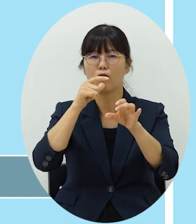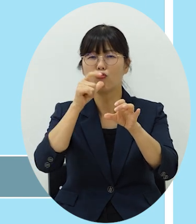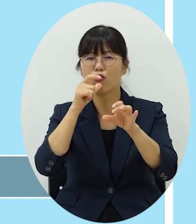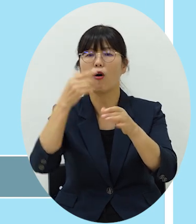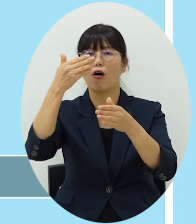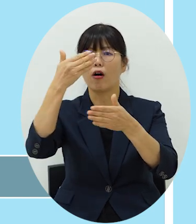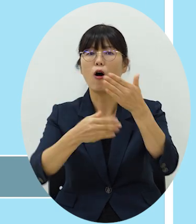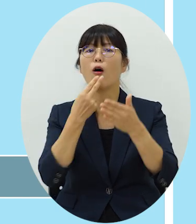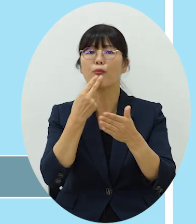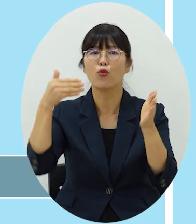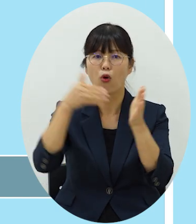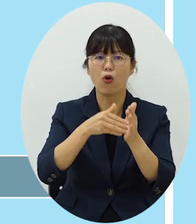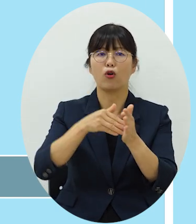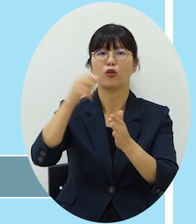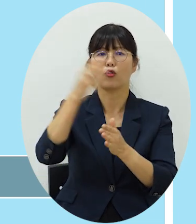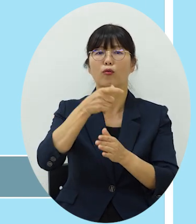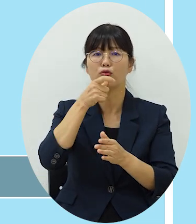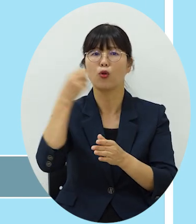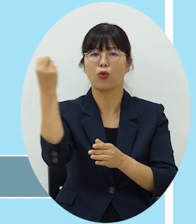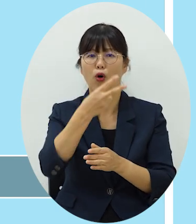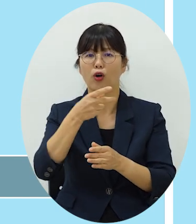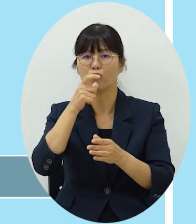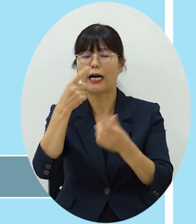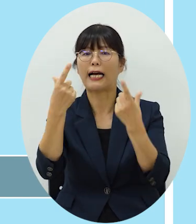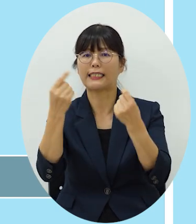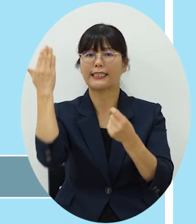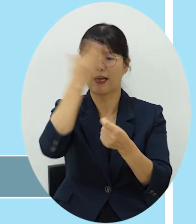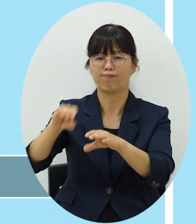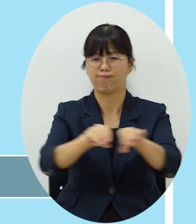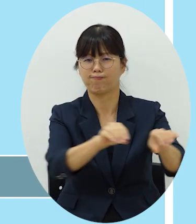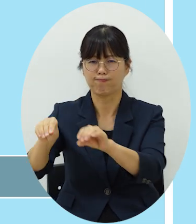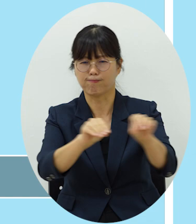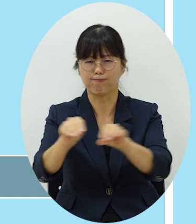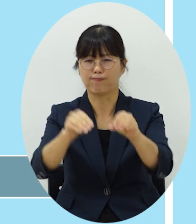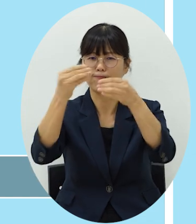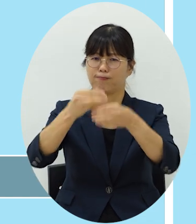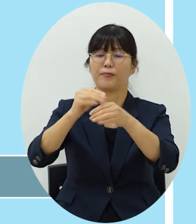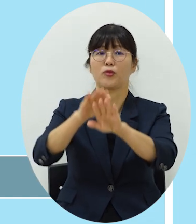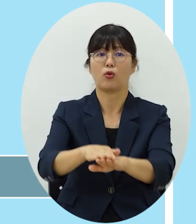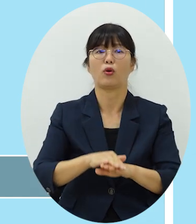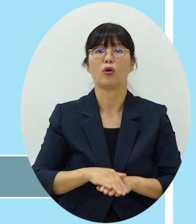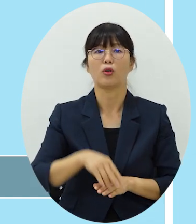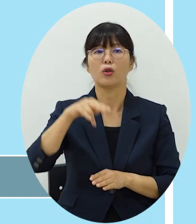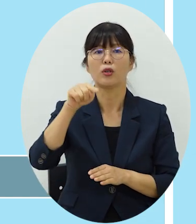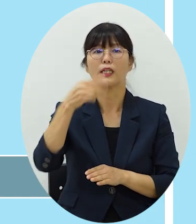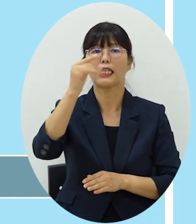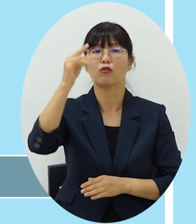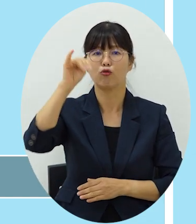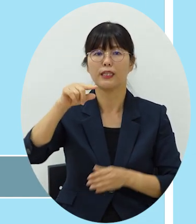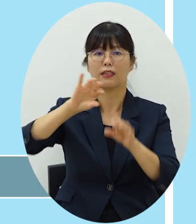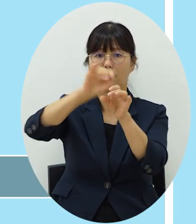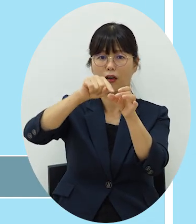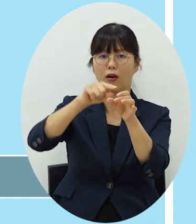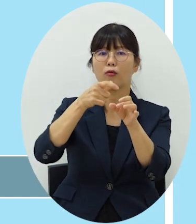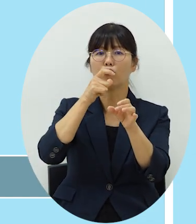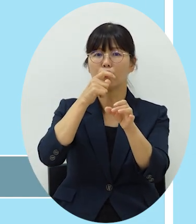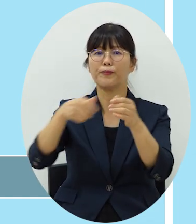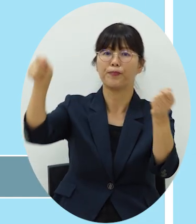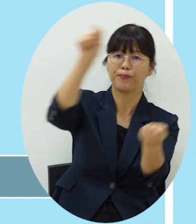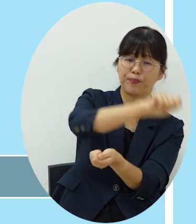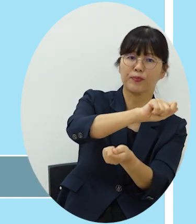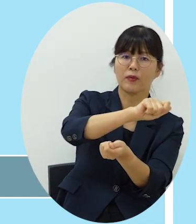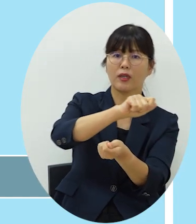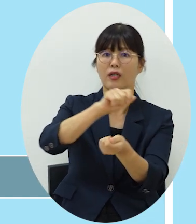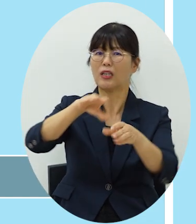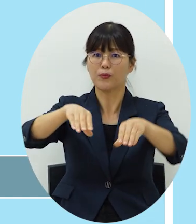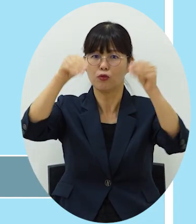남아있지 않도록 멸균 생리식염수 또는 흐르는 물로 깨끗하게 헹궈줍니다. 소독한 T튜브와 내관은 물기를 털어낸 후